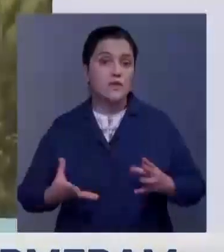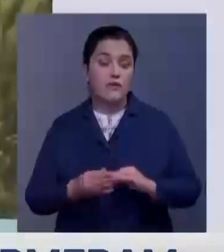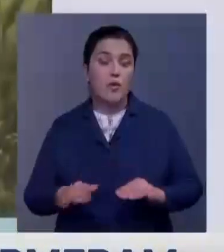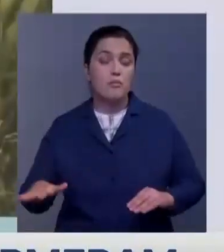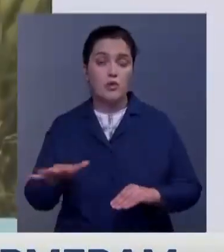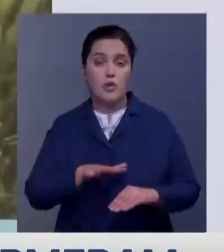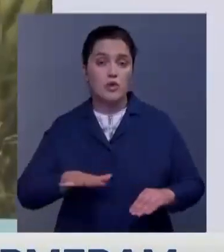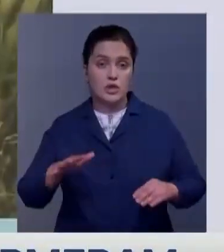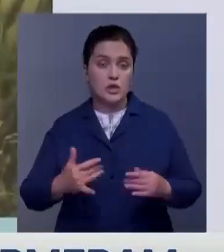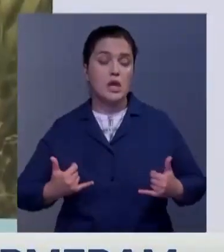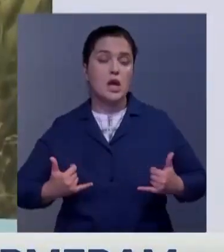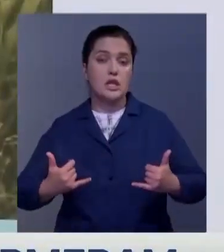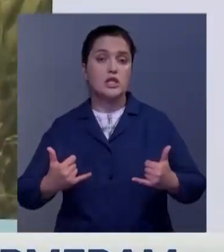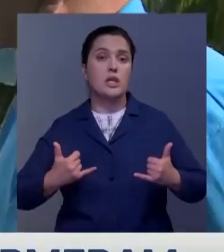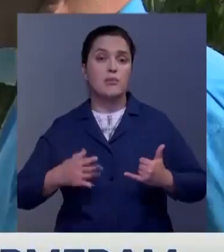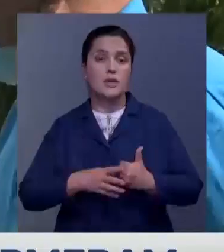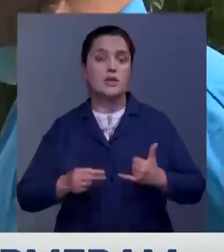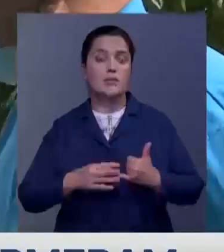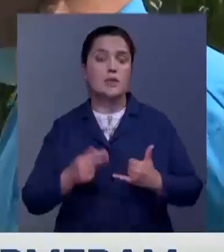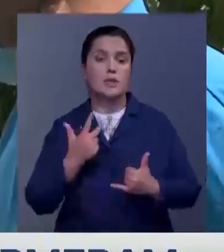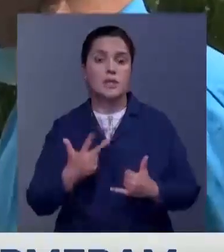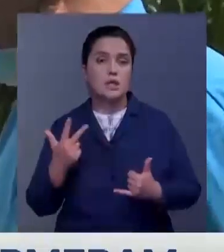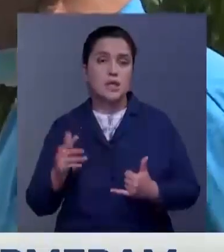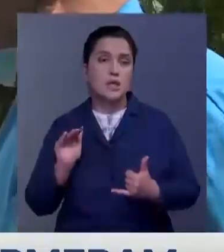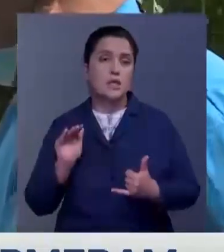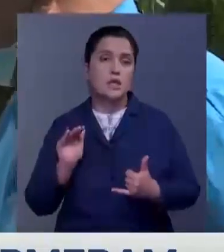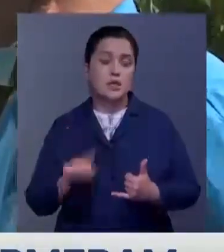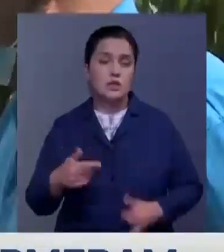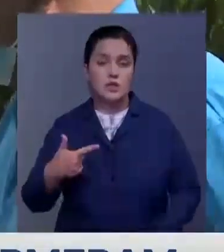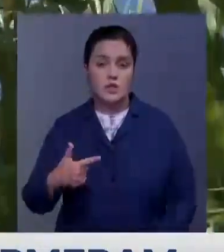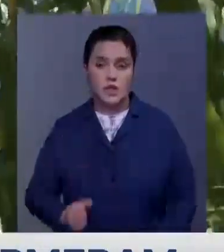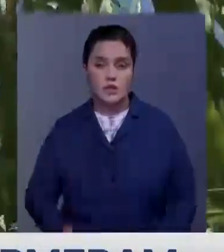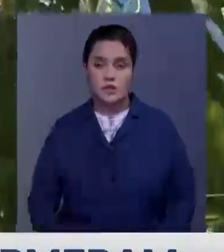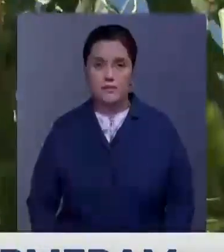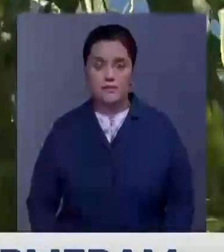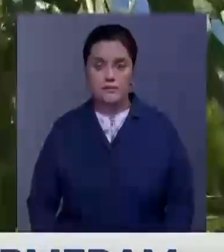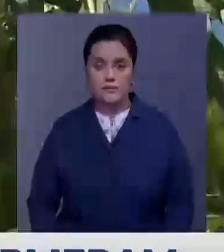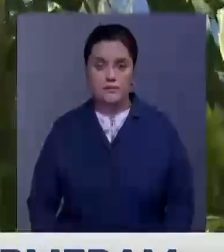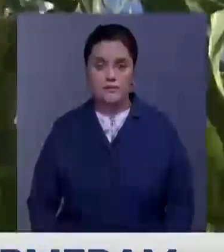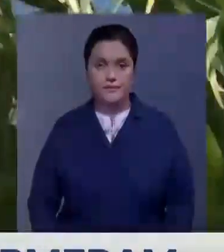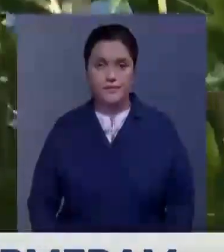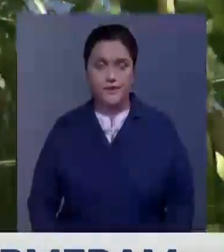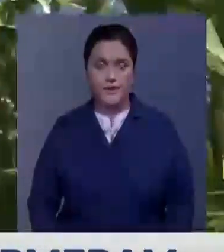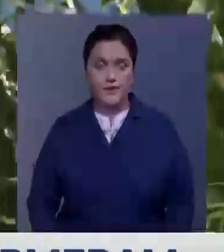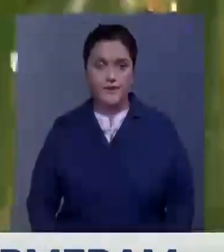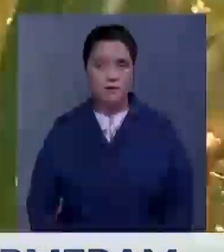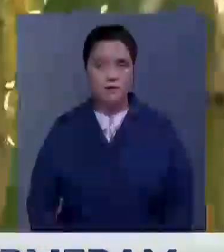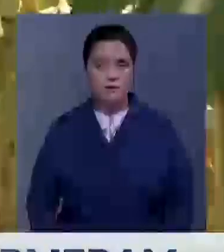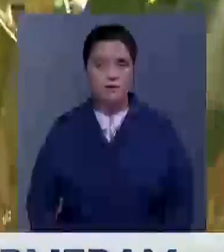орошаемых земель в Отрарском районе составляет 33 тысячи гектаров. Рауль Габитов, Ербулат Абишев, Самат